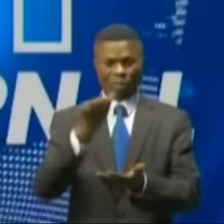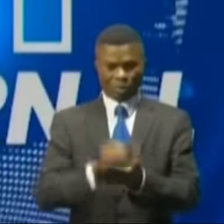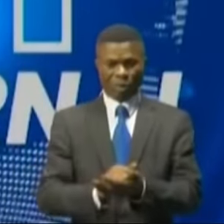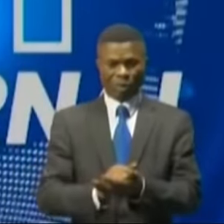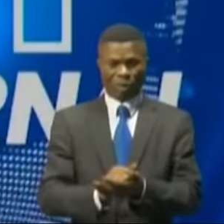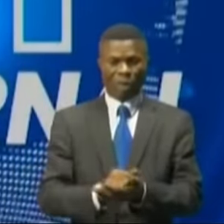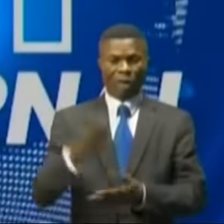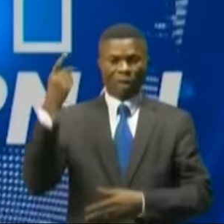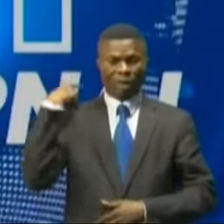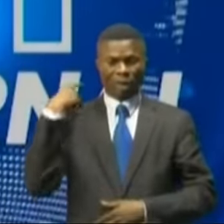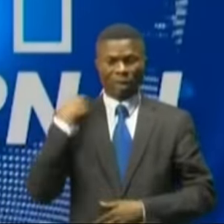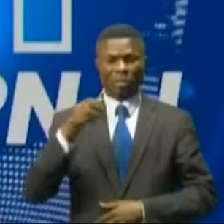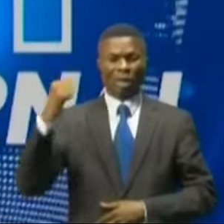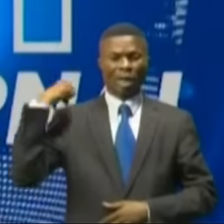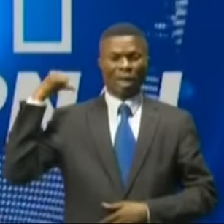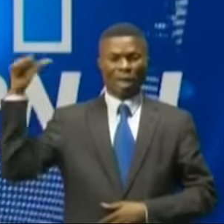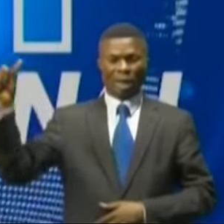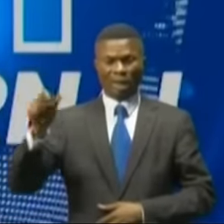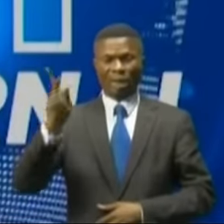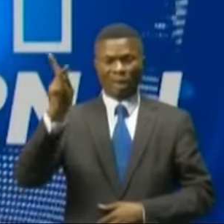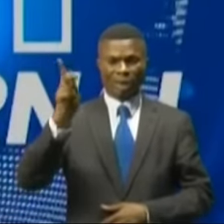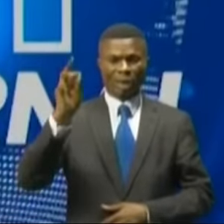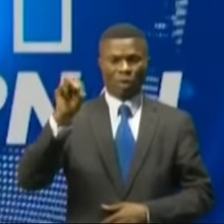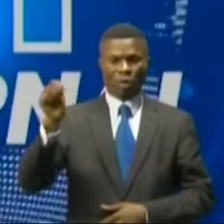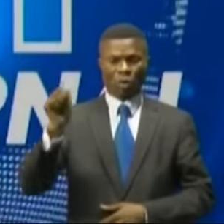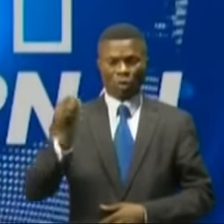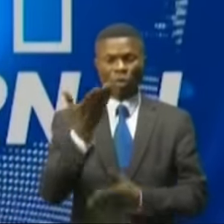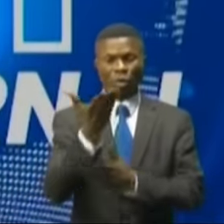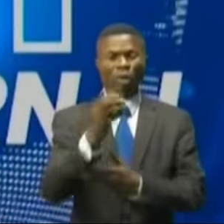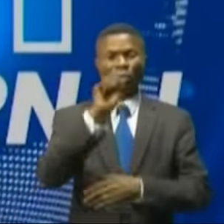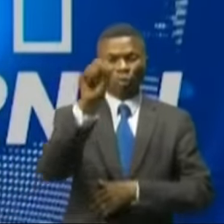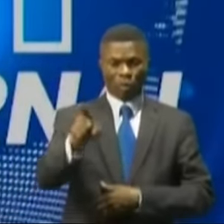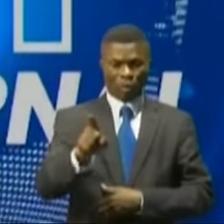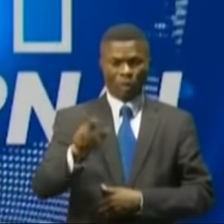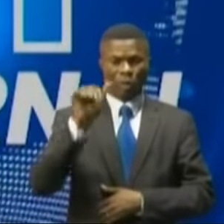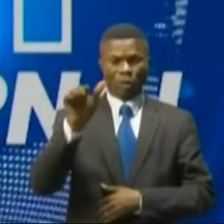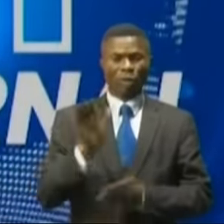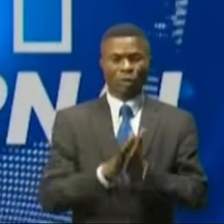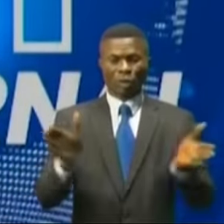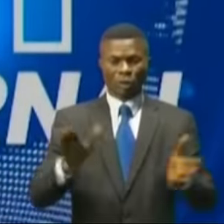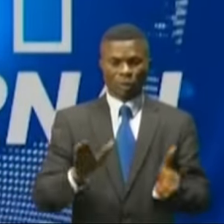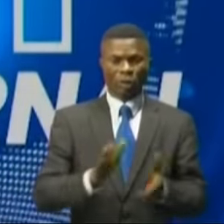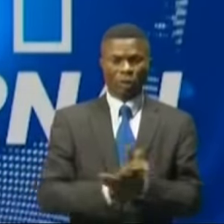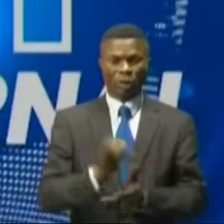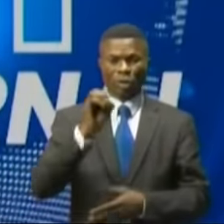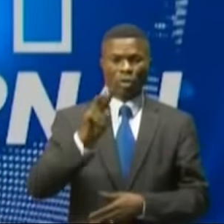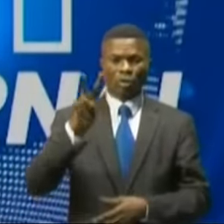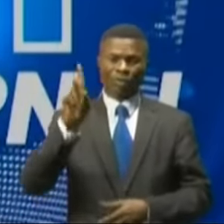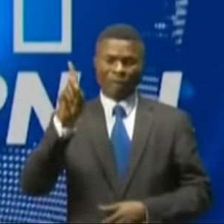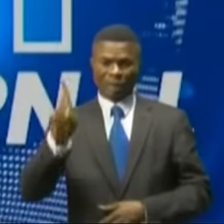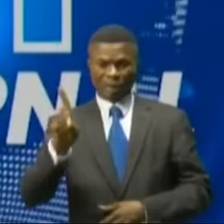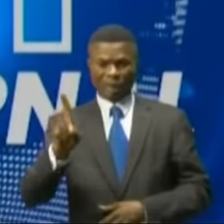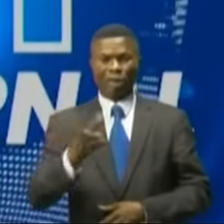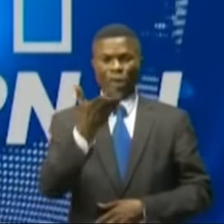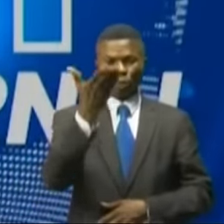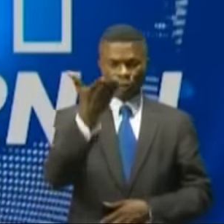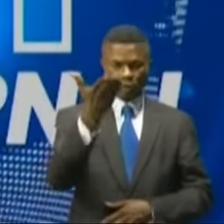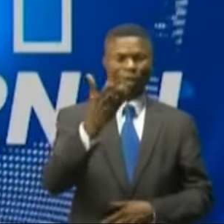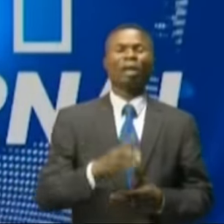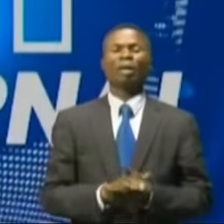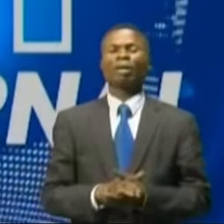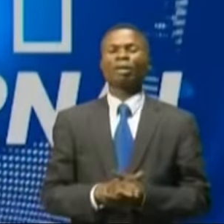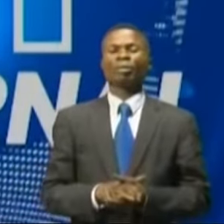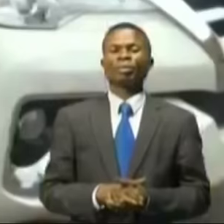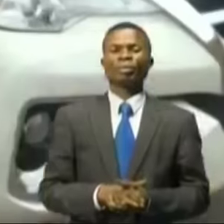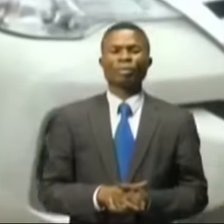Le député André Kongolo est allé lui directement poser la question au directeur général de l'Office de voirie et drainage. Reportage Cédric